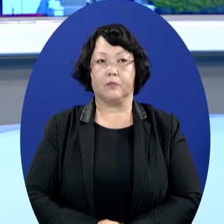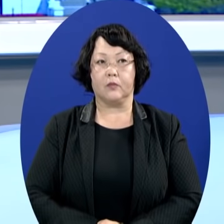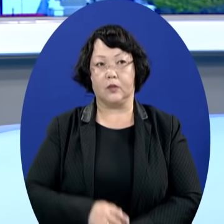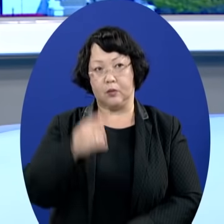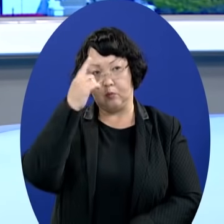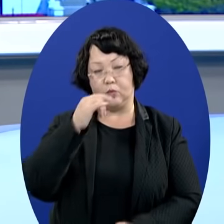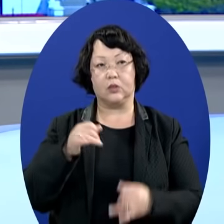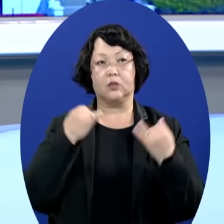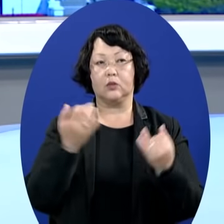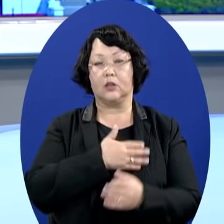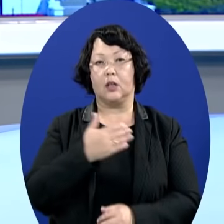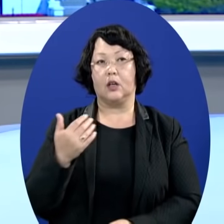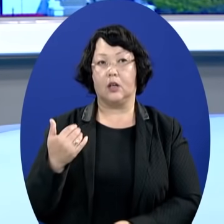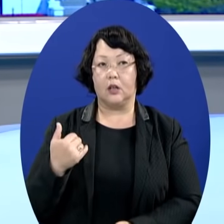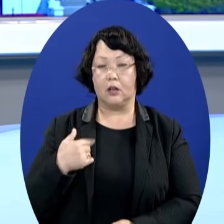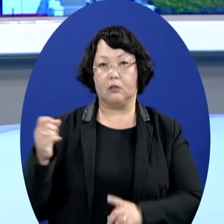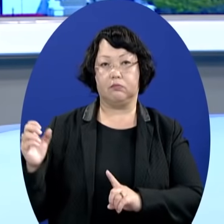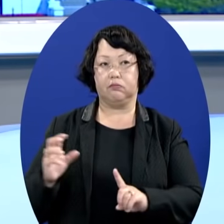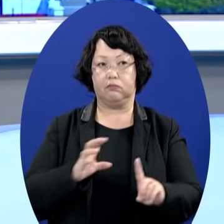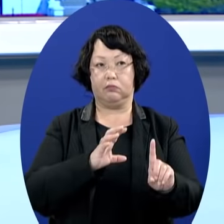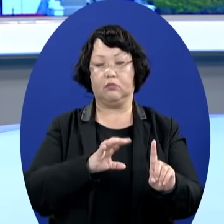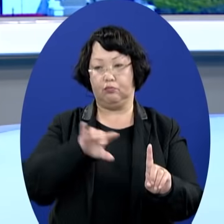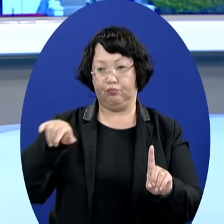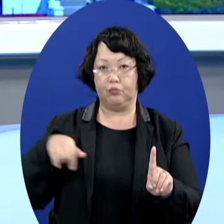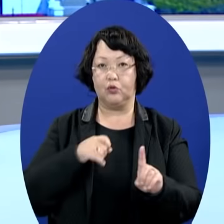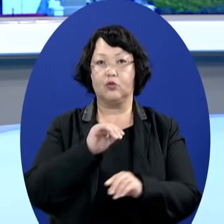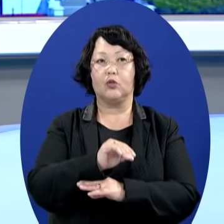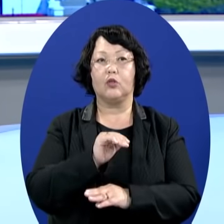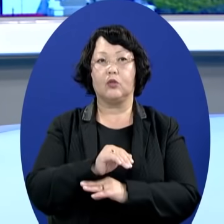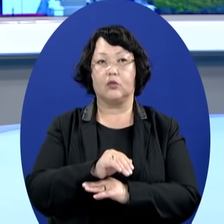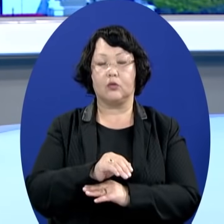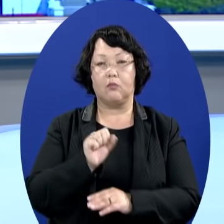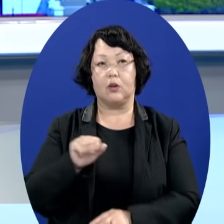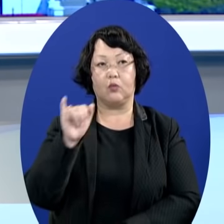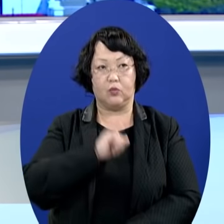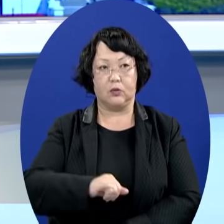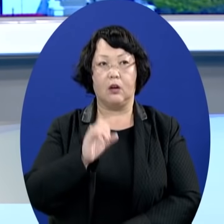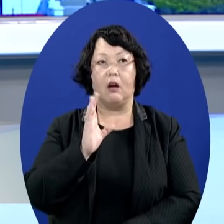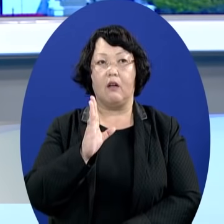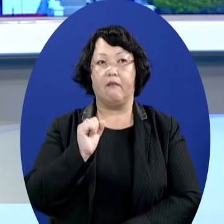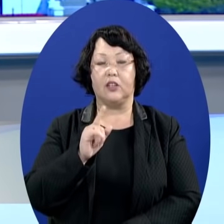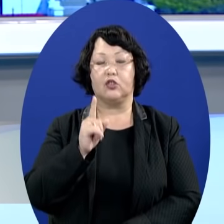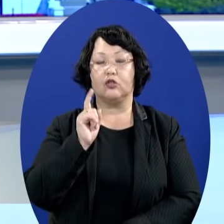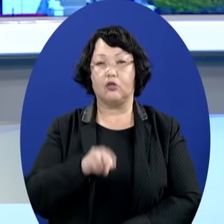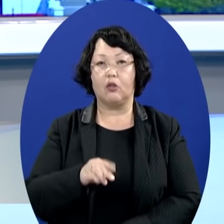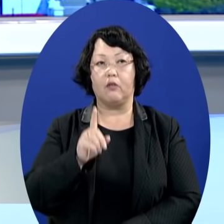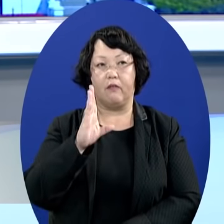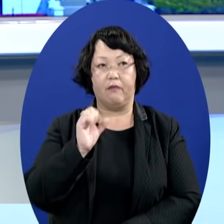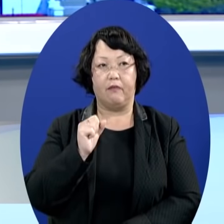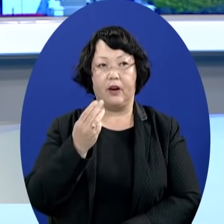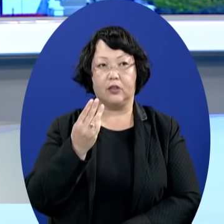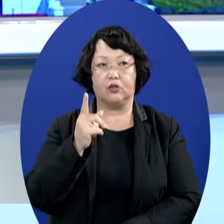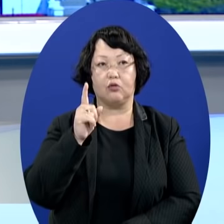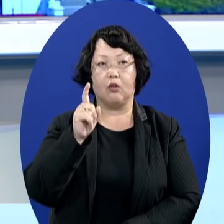Монгол улсын их хурлын дарга болон түүнийг дагалдан яваа бусад албаны төлөөлөгчдийн Вашингтон хотдох айлчлал олон улсын байгаль хамгаалалт бүлгийн танилцуулах уулзалтад оролцсноор